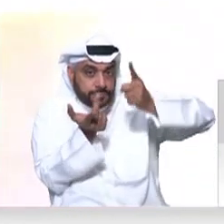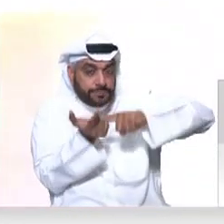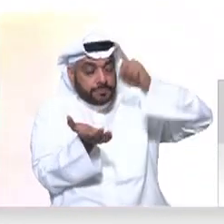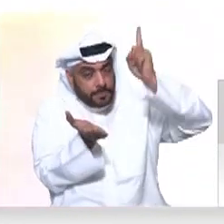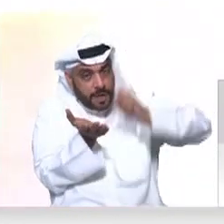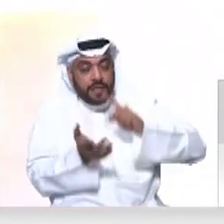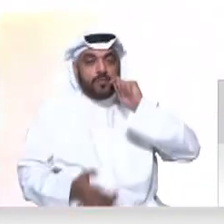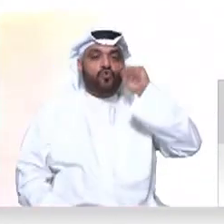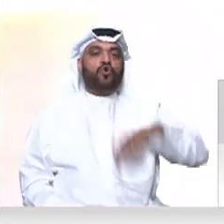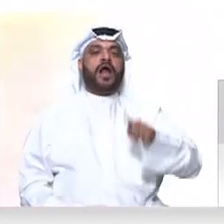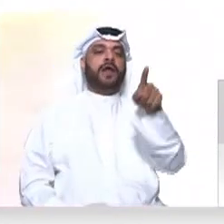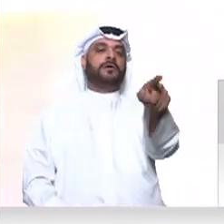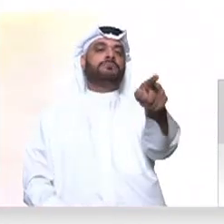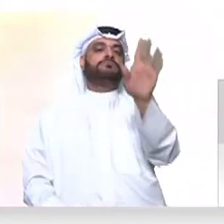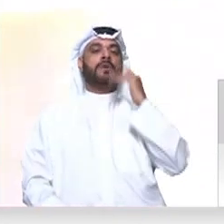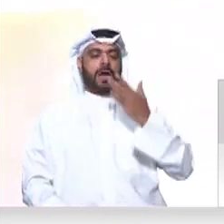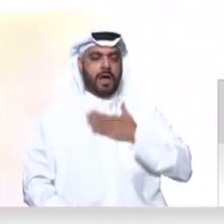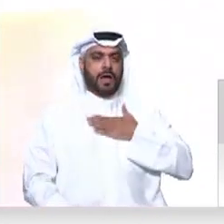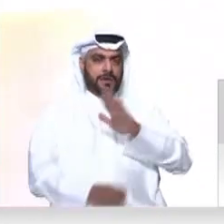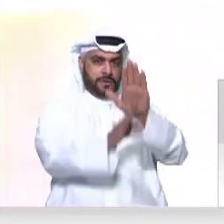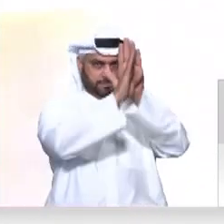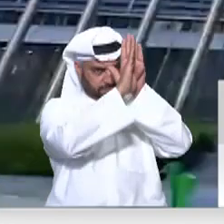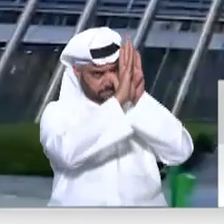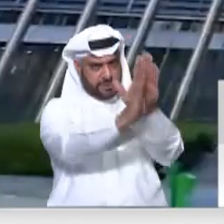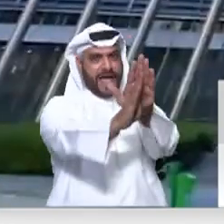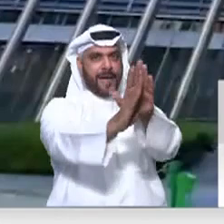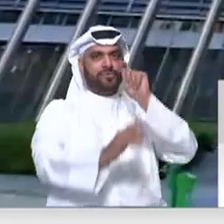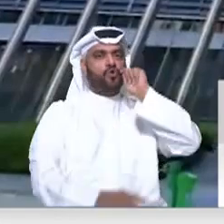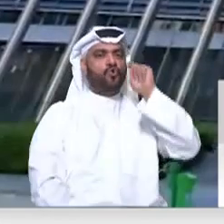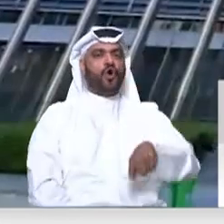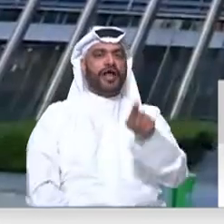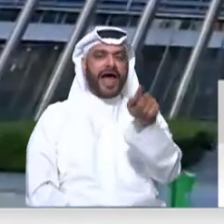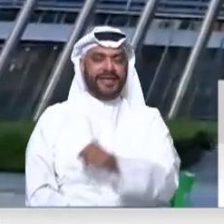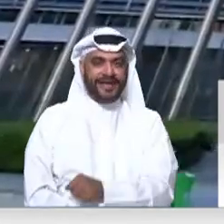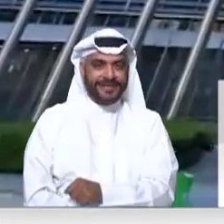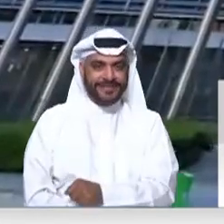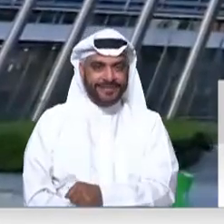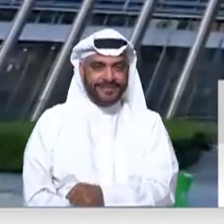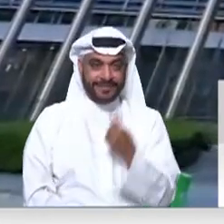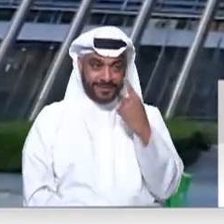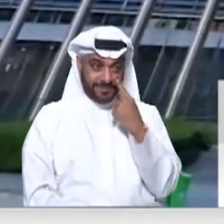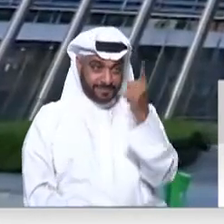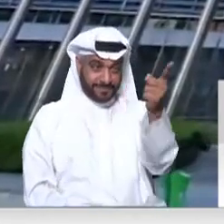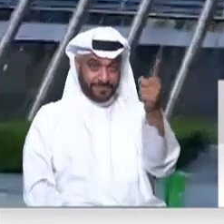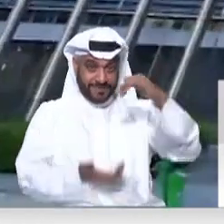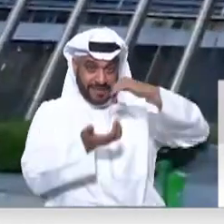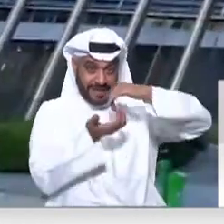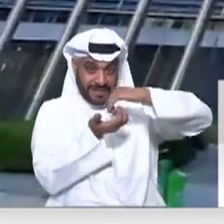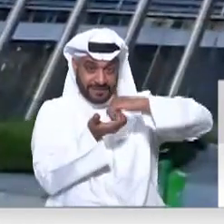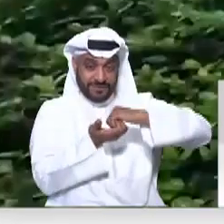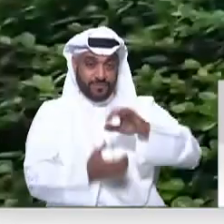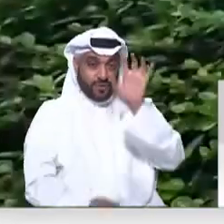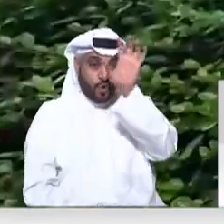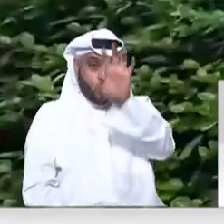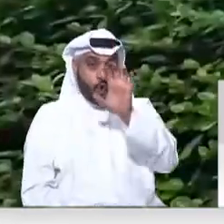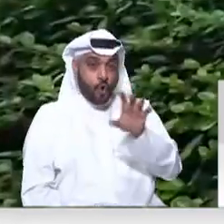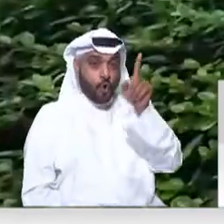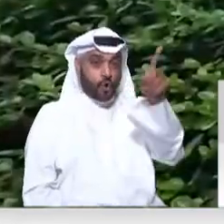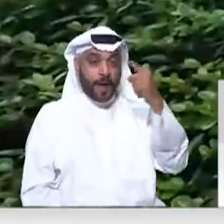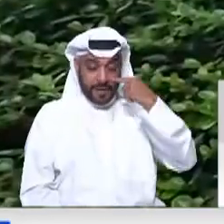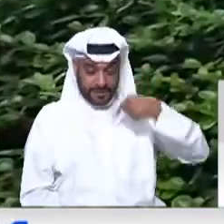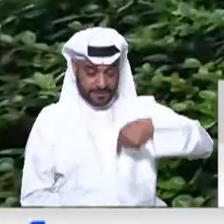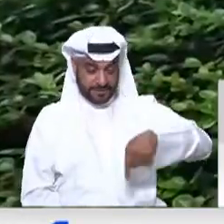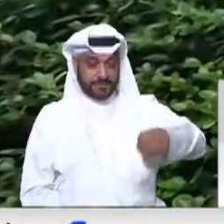ذلك لكي نشدد على اهميه مواصله سياسه الدعم اوكرانيا وبينما يواصل النيتو التحضير لقمه زعمائه الشهر القادم